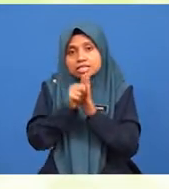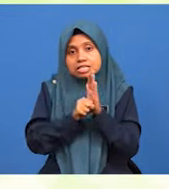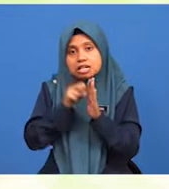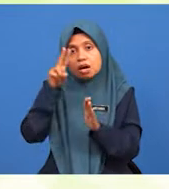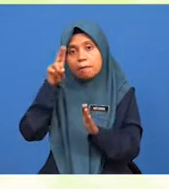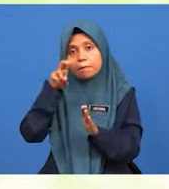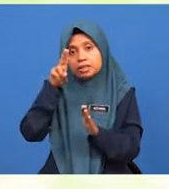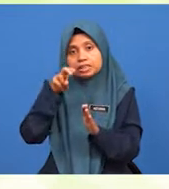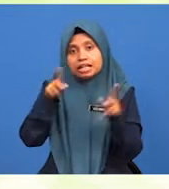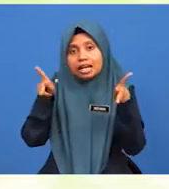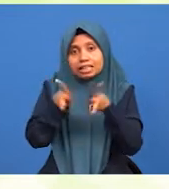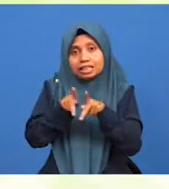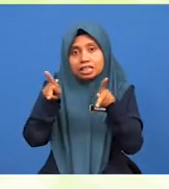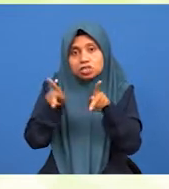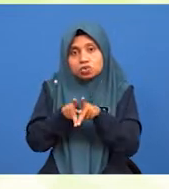Sepasang kasut.